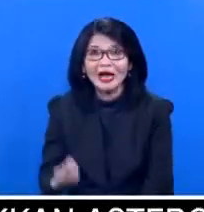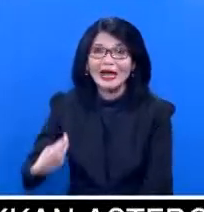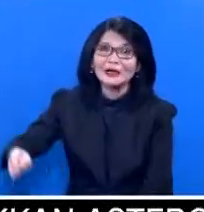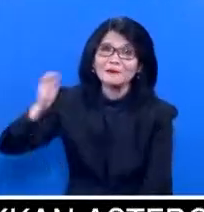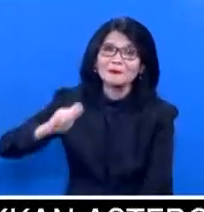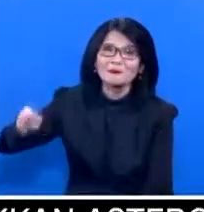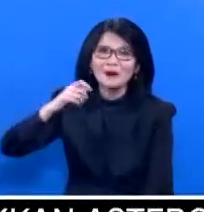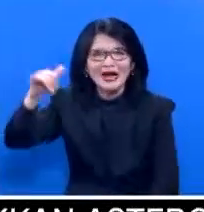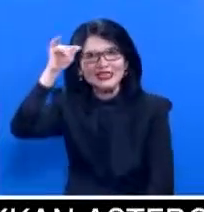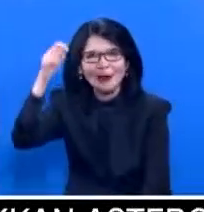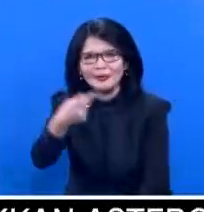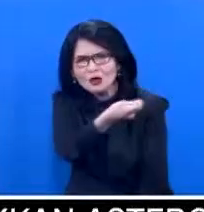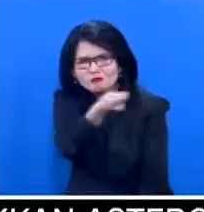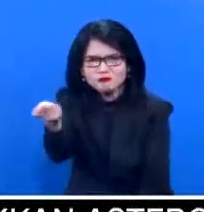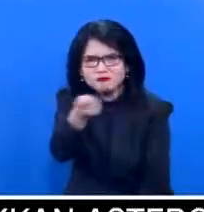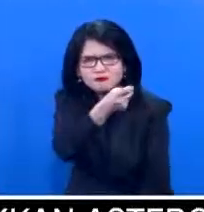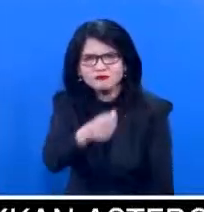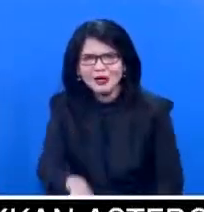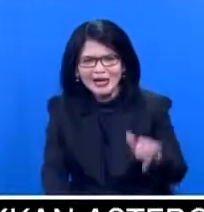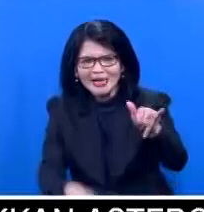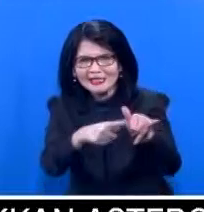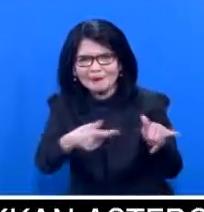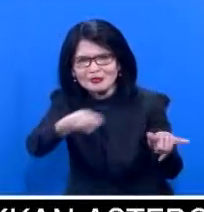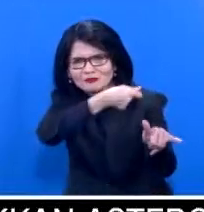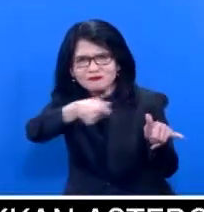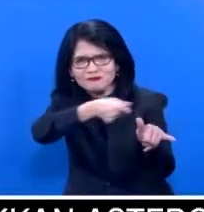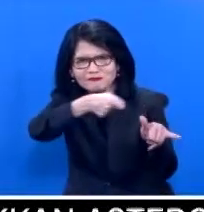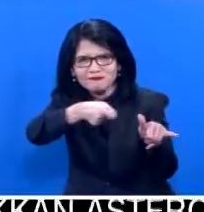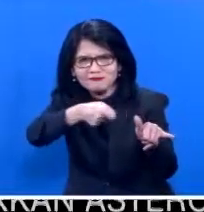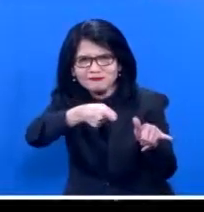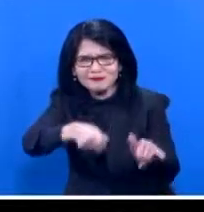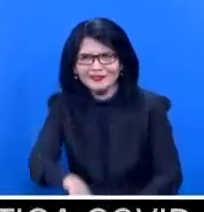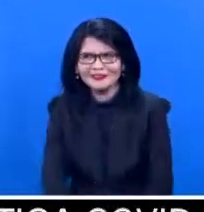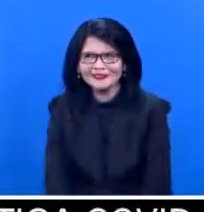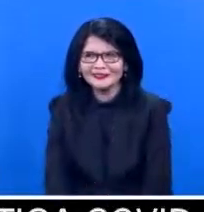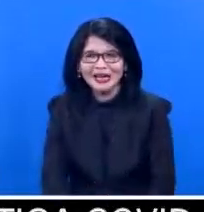sapinya. Semprot pakai air, gosok-gosok.